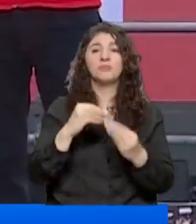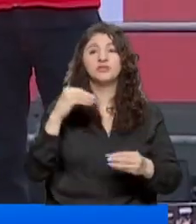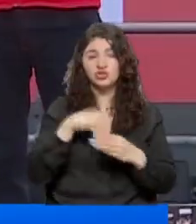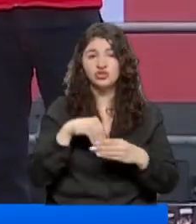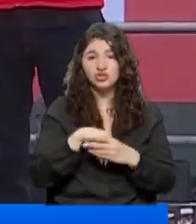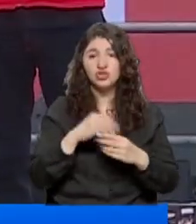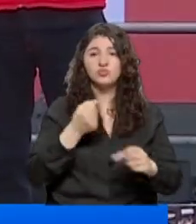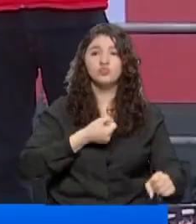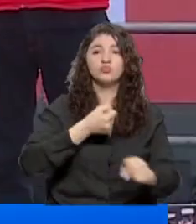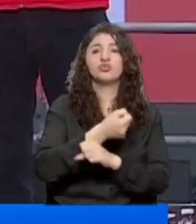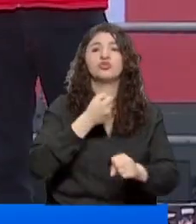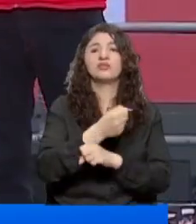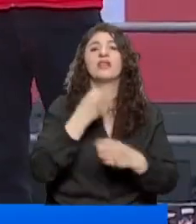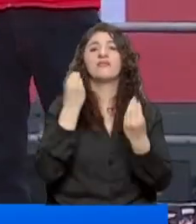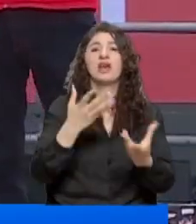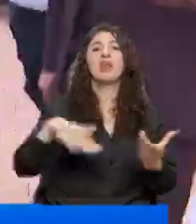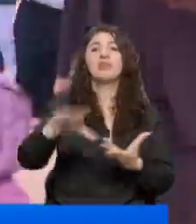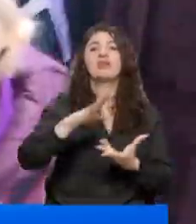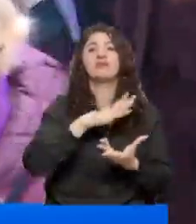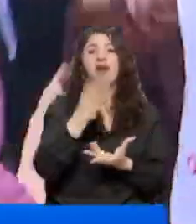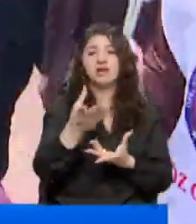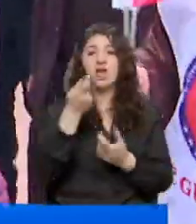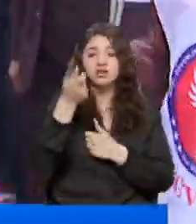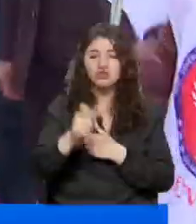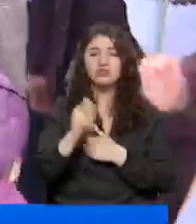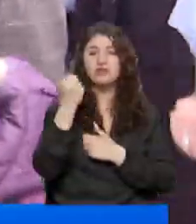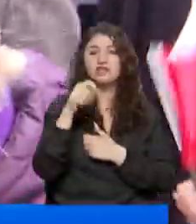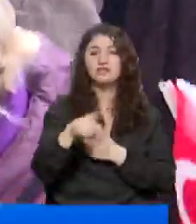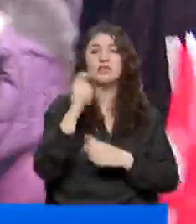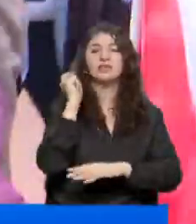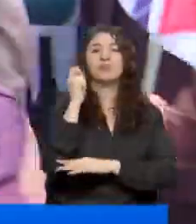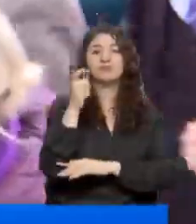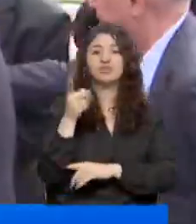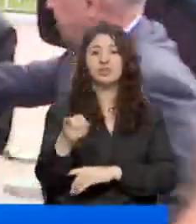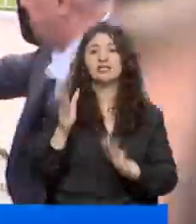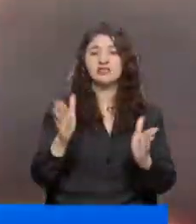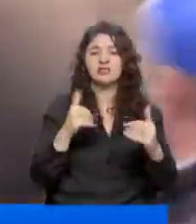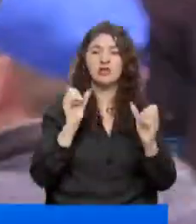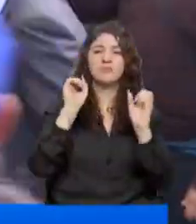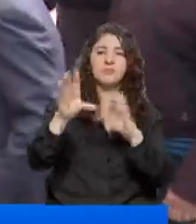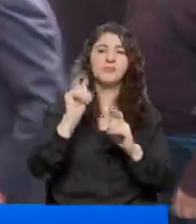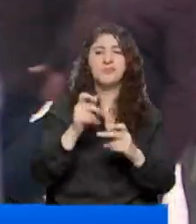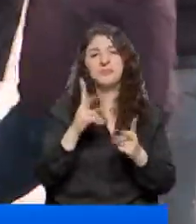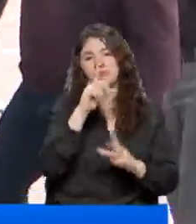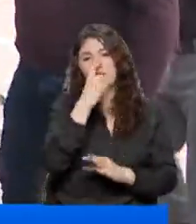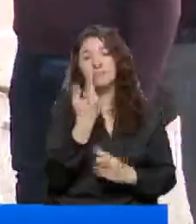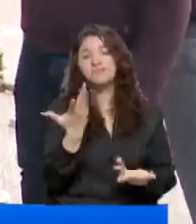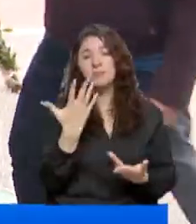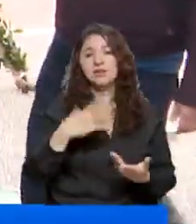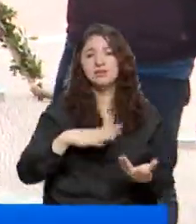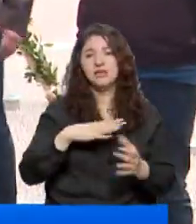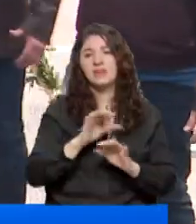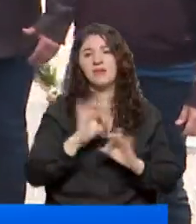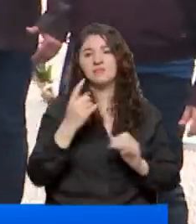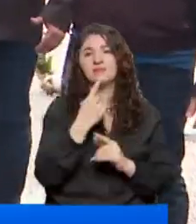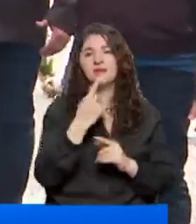Bu mücadele verenler var işçiler Taksim'e temsilcilerini sendikaları göndere bildiğine ama talepler